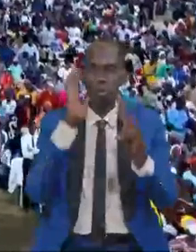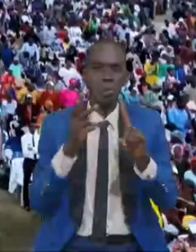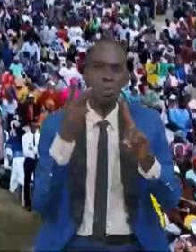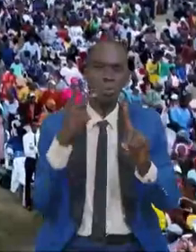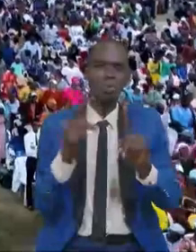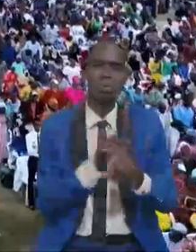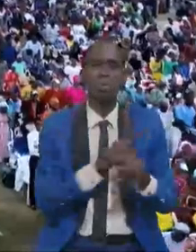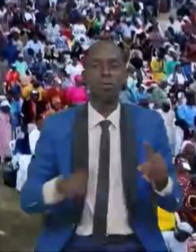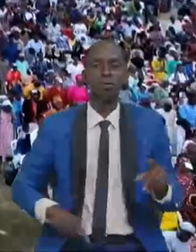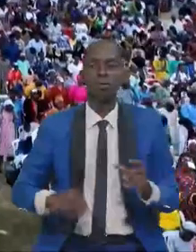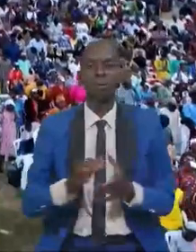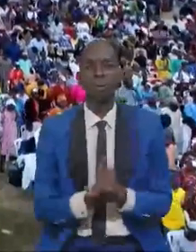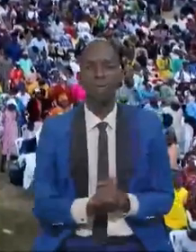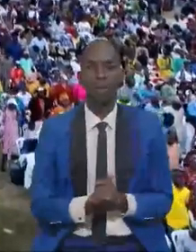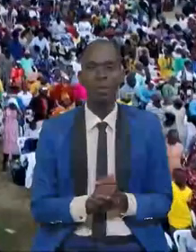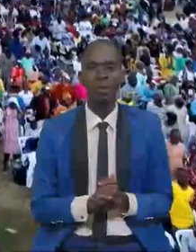ne verra le Seigneur.